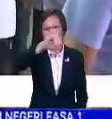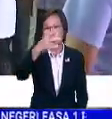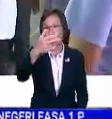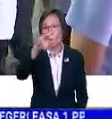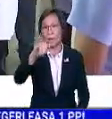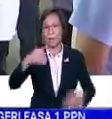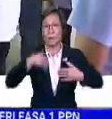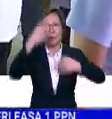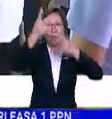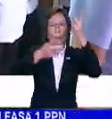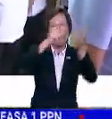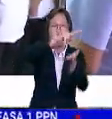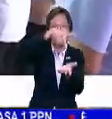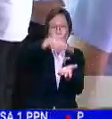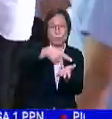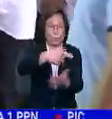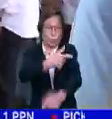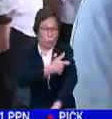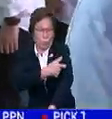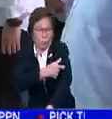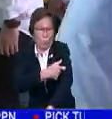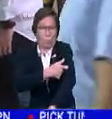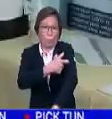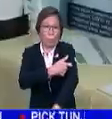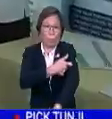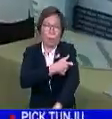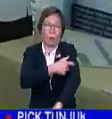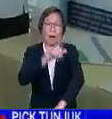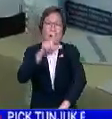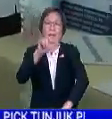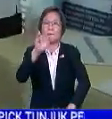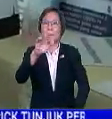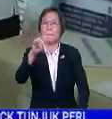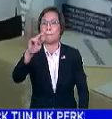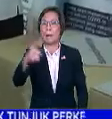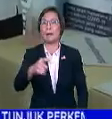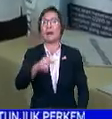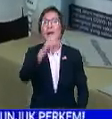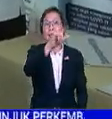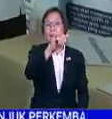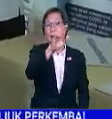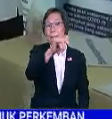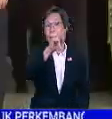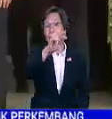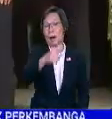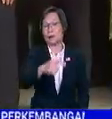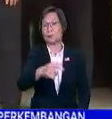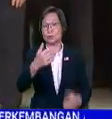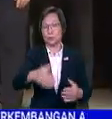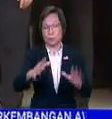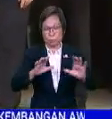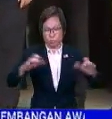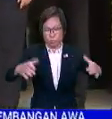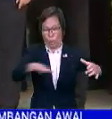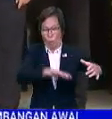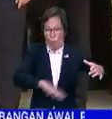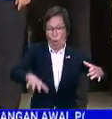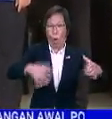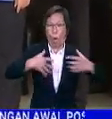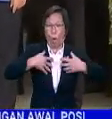turut mengadakan lawatan ke Pusat Pemberian Vaksin Dewan Suara Limbang. Bahagian Limbang kini telah mencapai imuniti kelompok